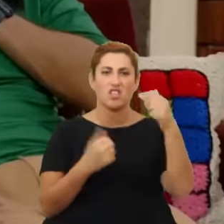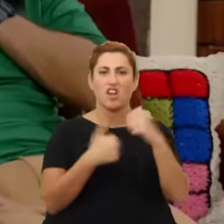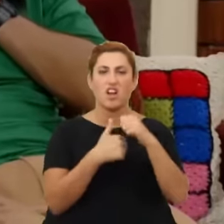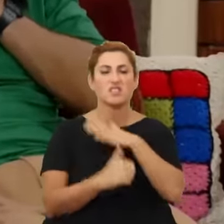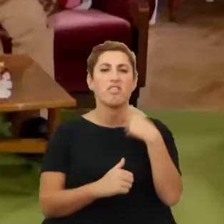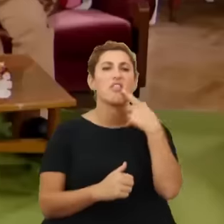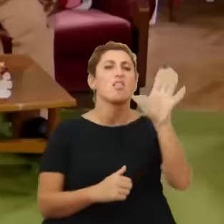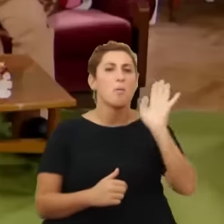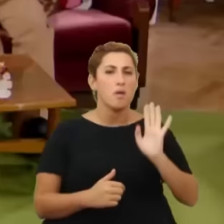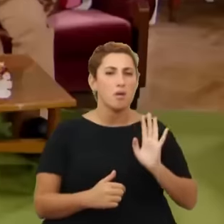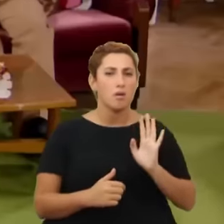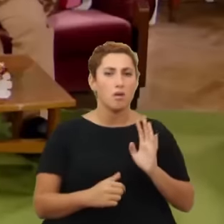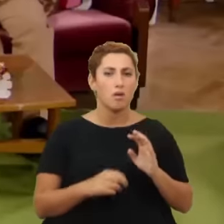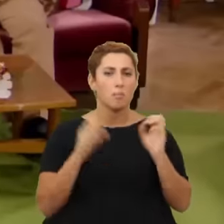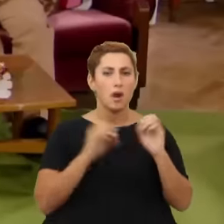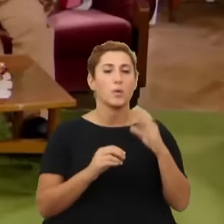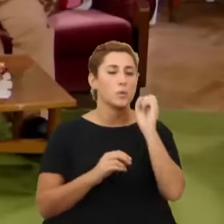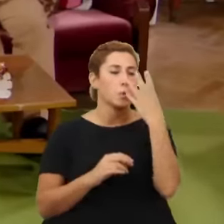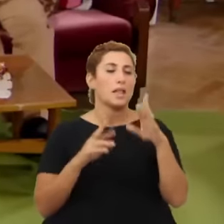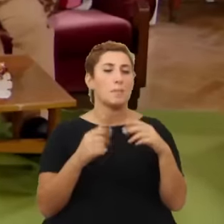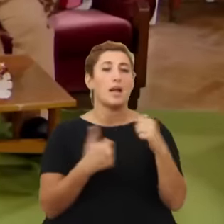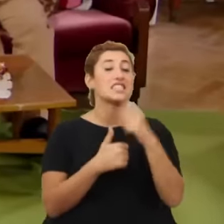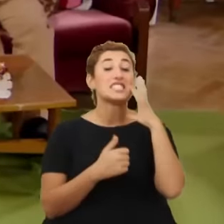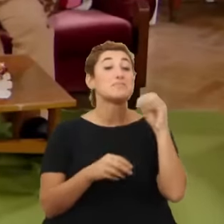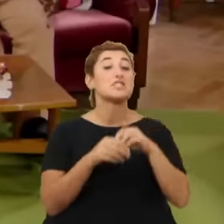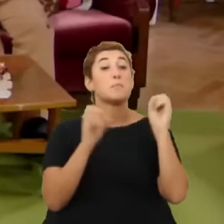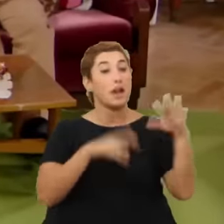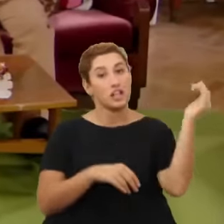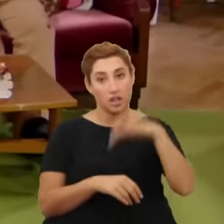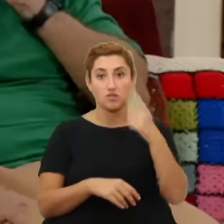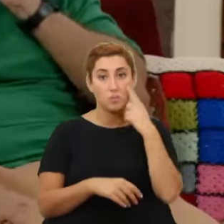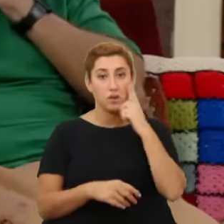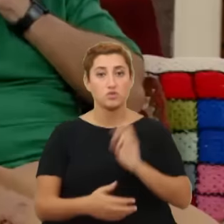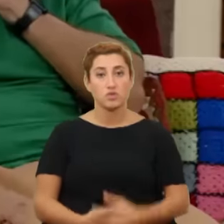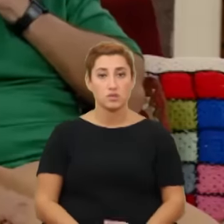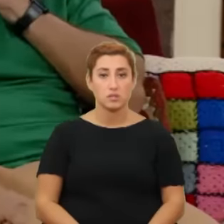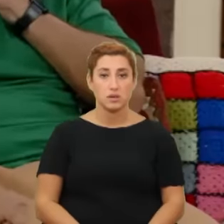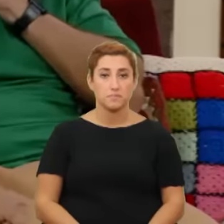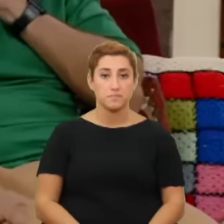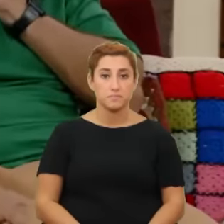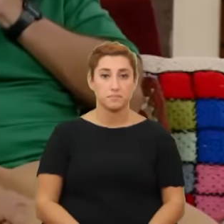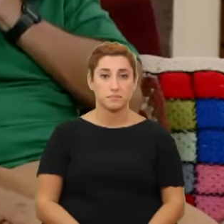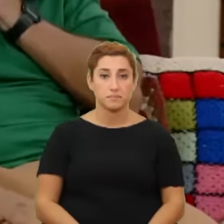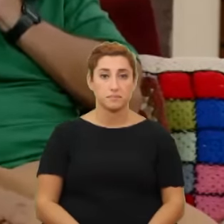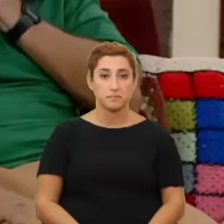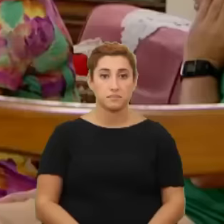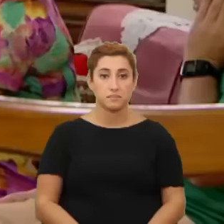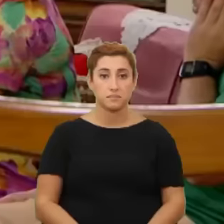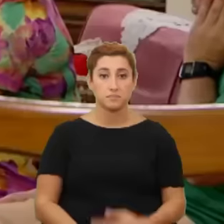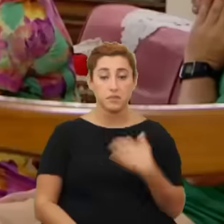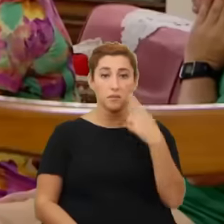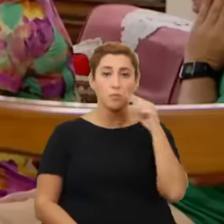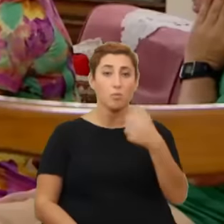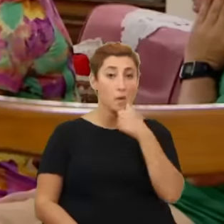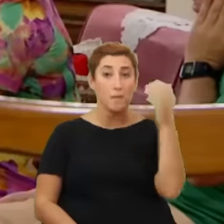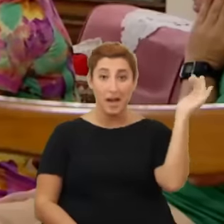da annem anne deme onu. Bırak da gül gibi karısı bakalım kimin için bırak da gelince göreceğiz. Bana bakın. Şimdi